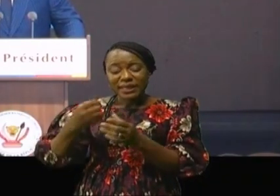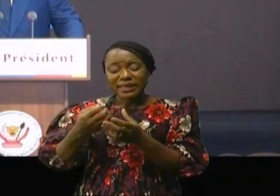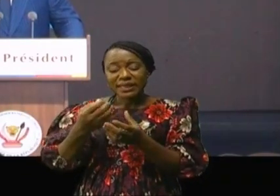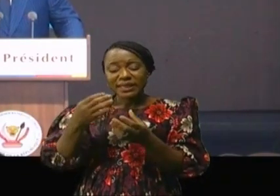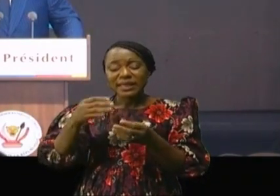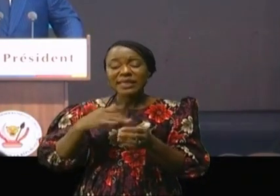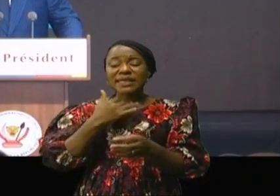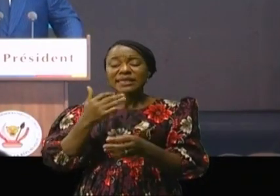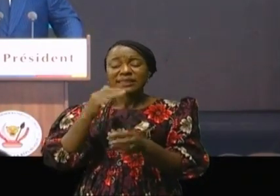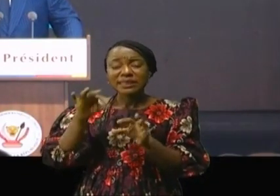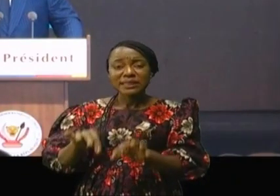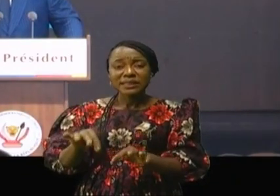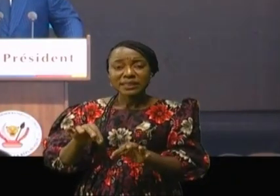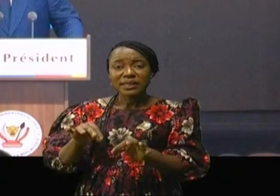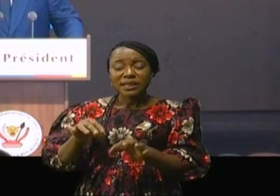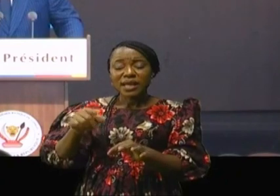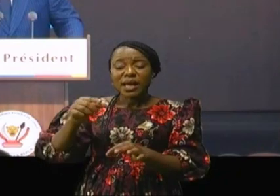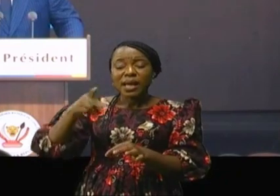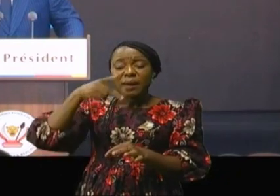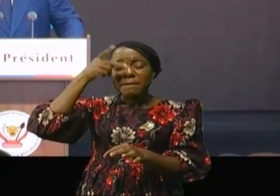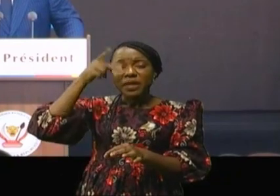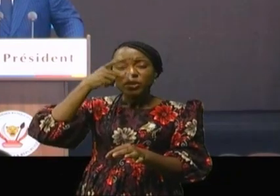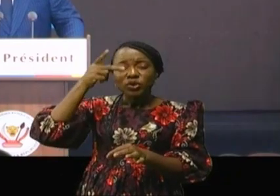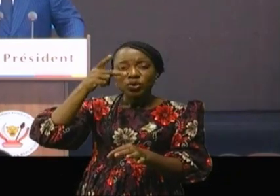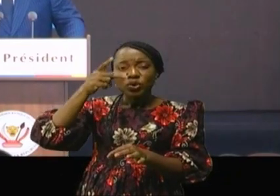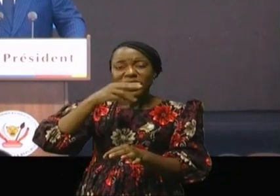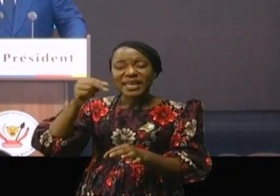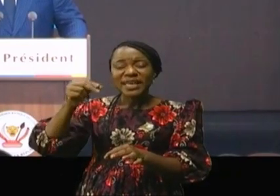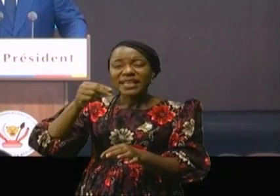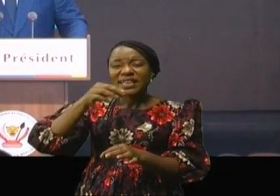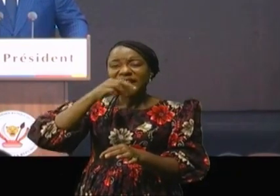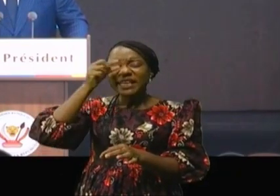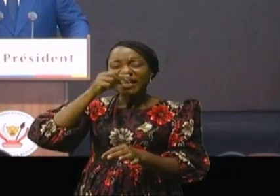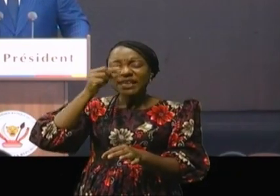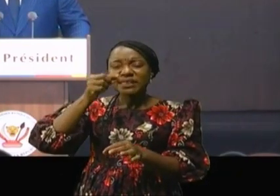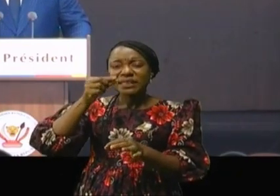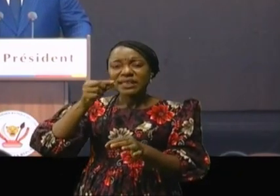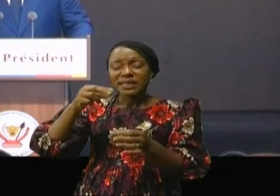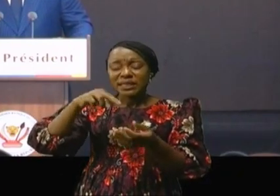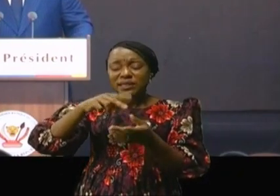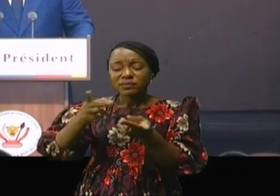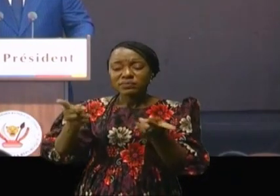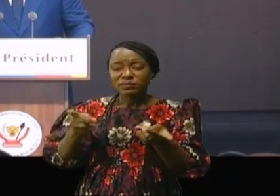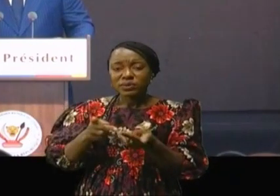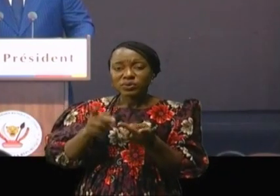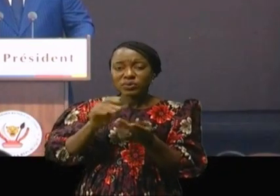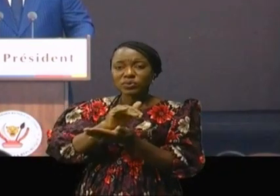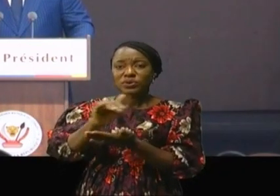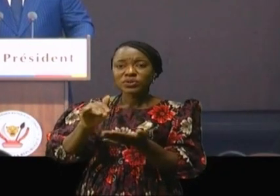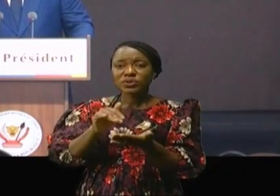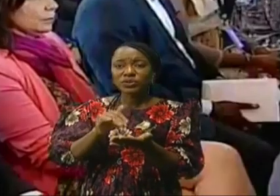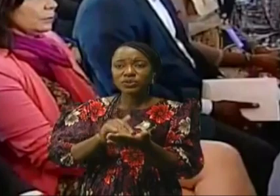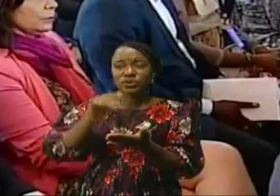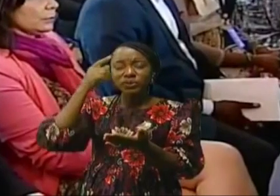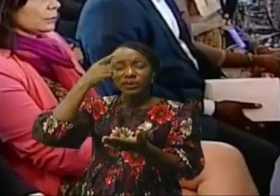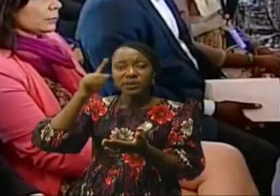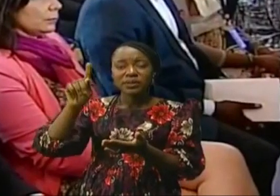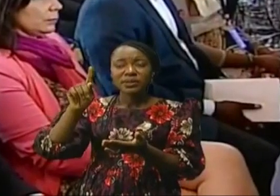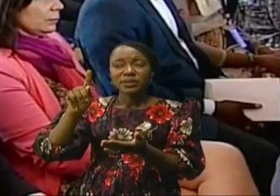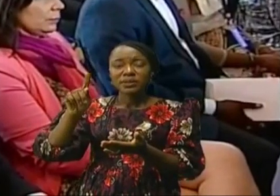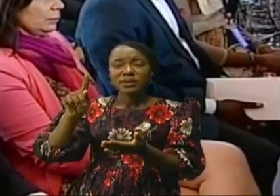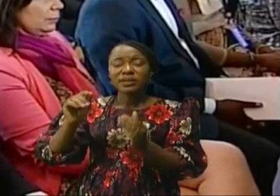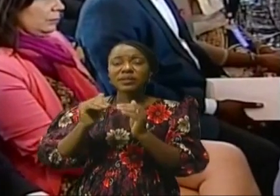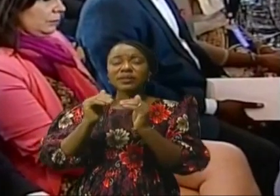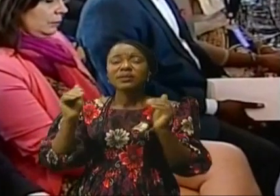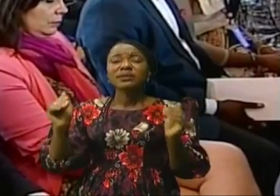ce compris le pétrole brut et le gaz, sont replacées au centre des enjeux mondiaux de